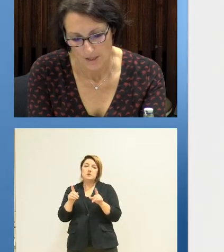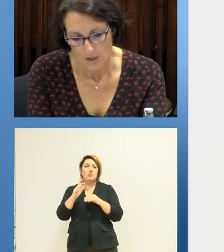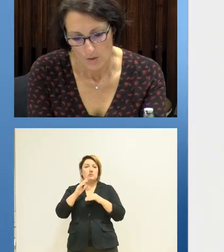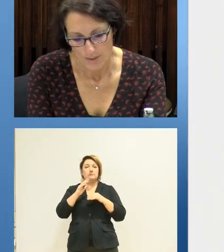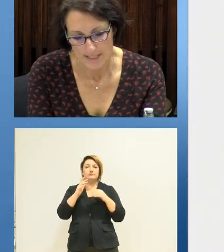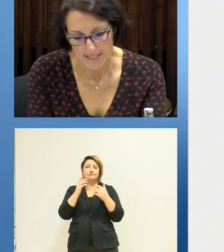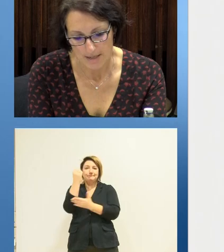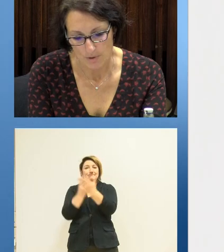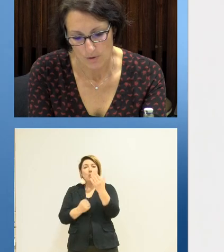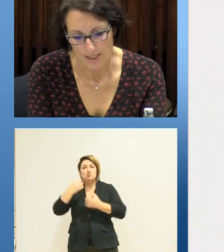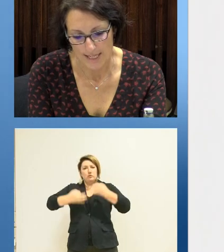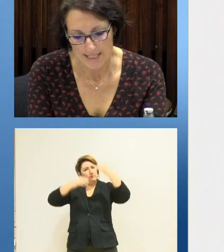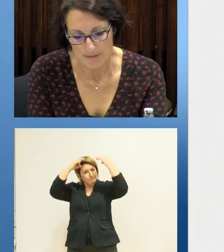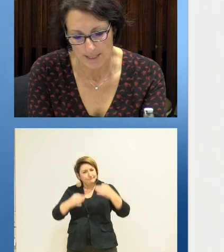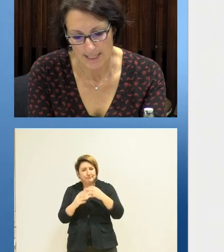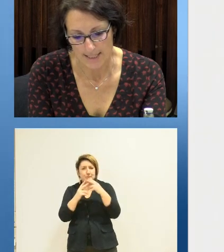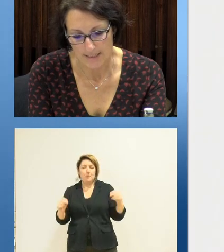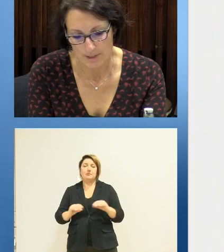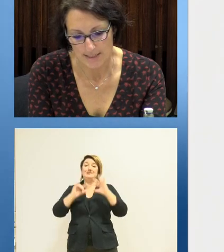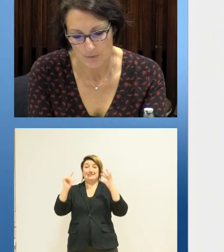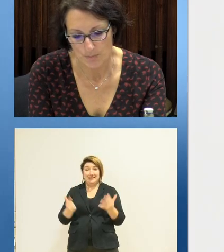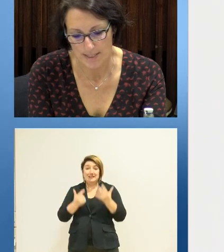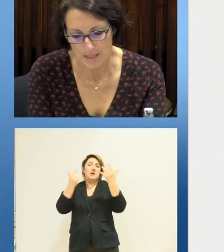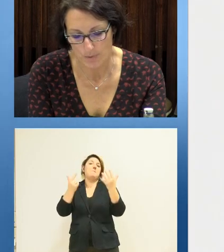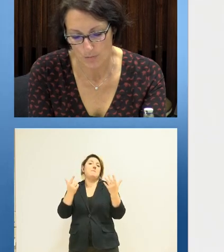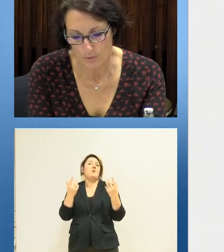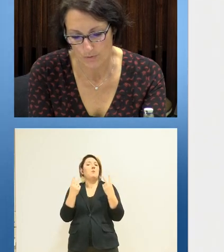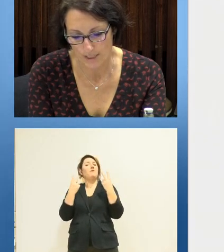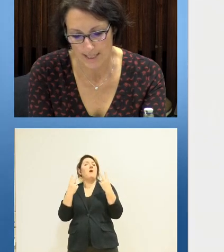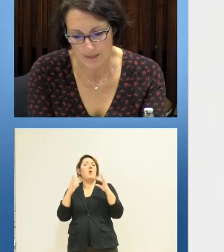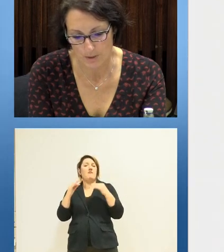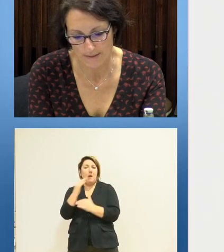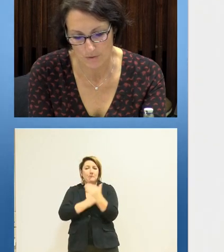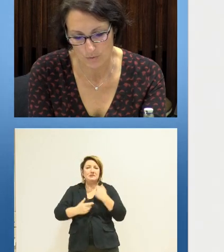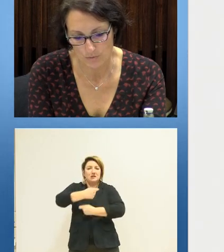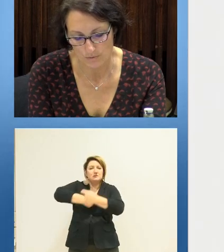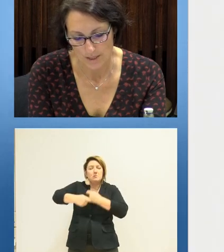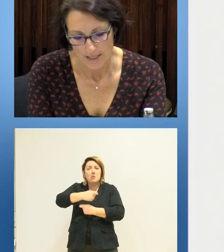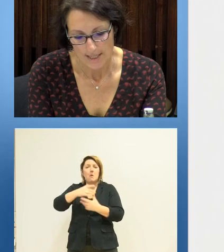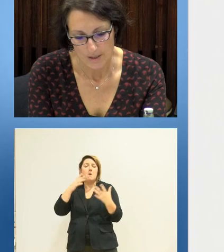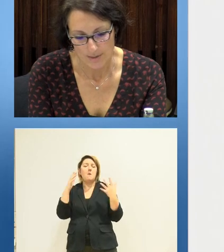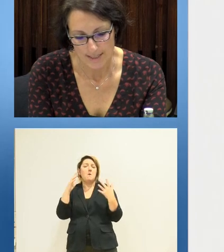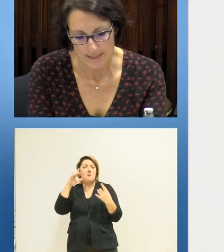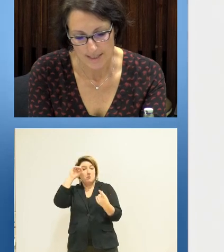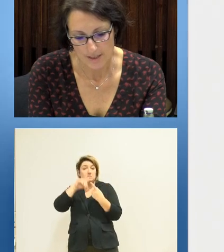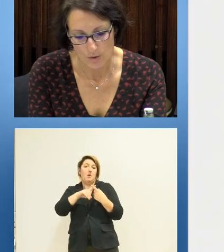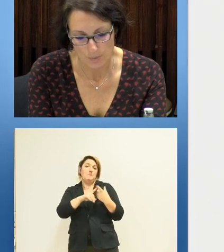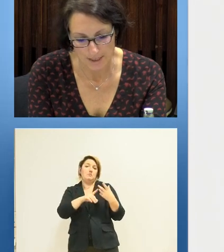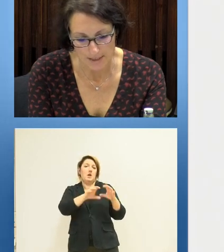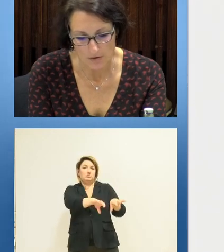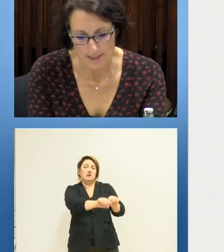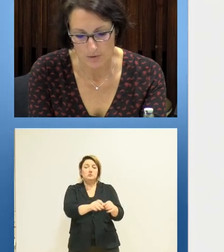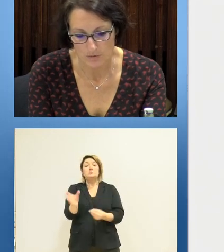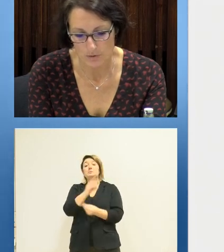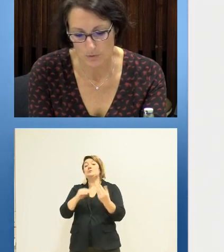le septième le réalisme et la crédibilité du business plan pour le volet exploitation et le dernier le